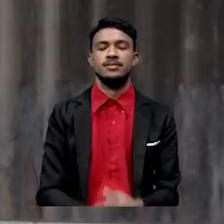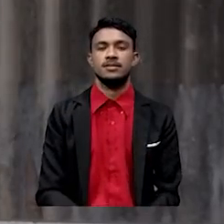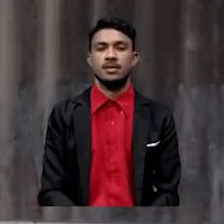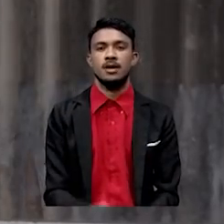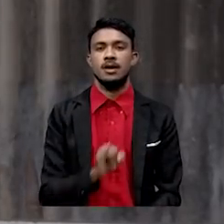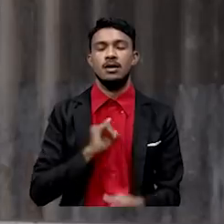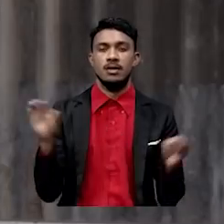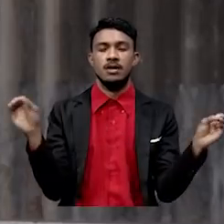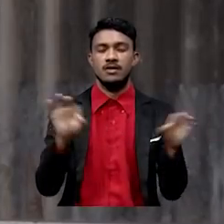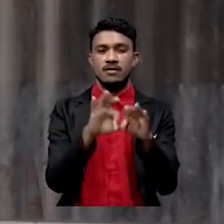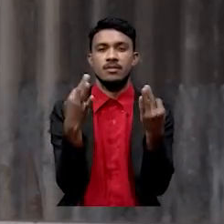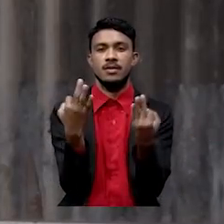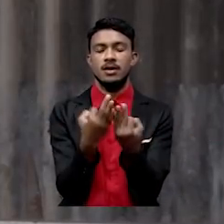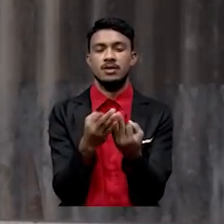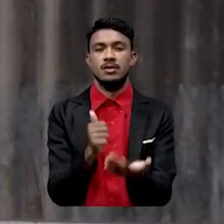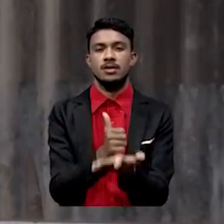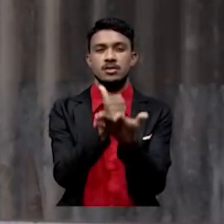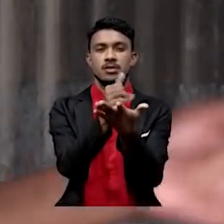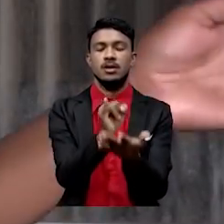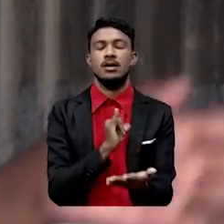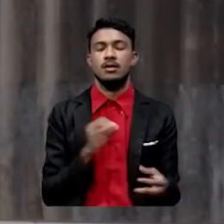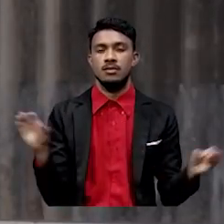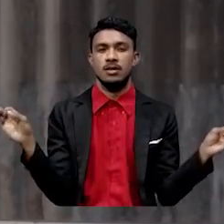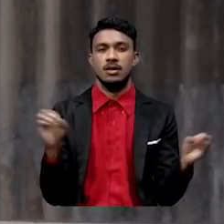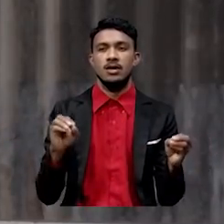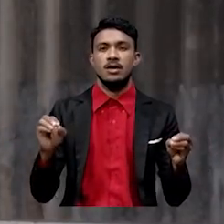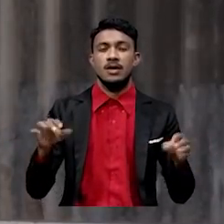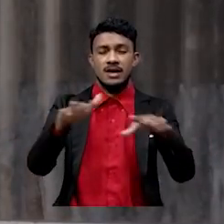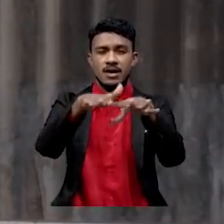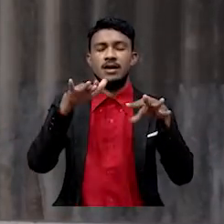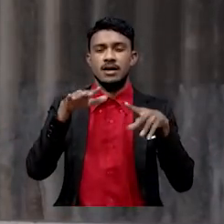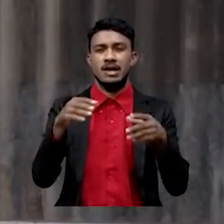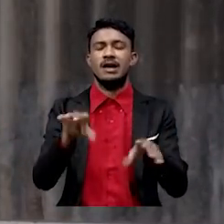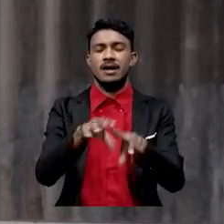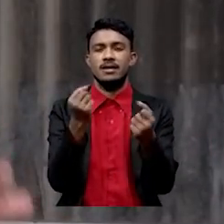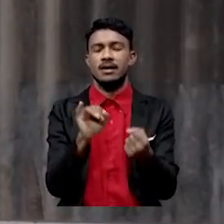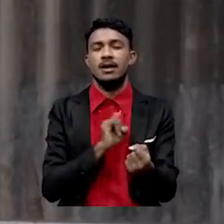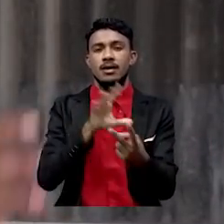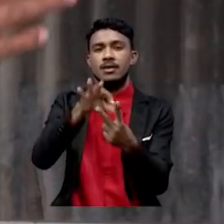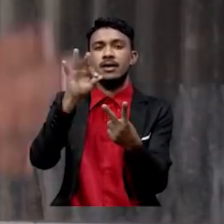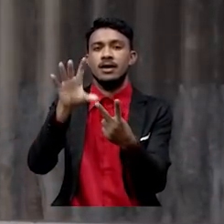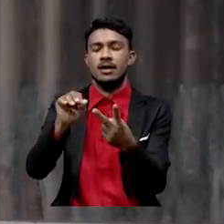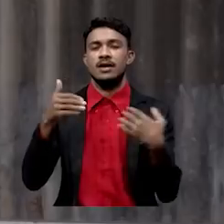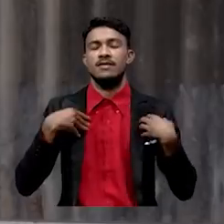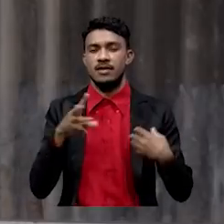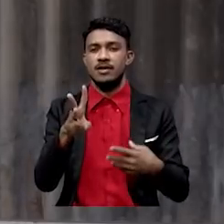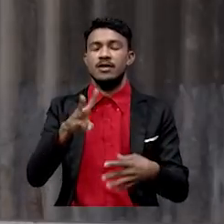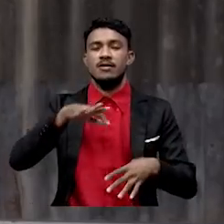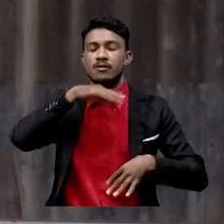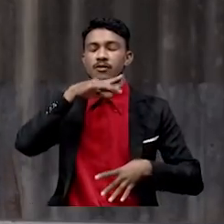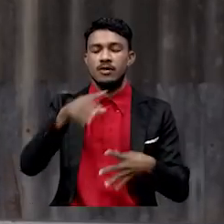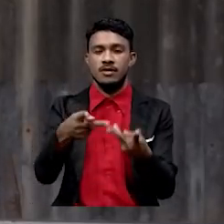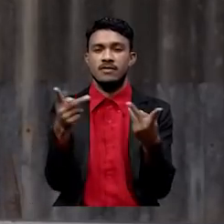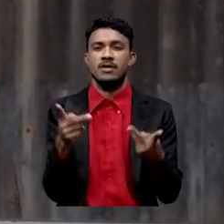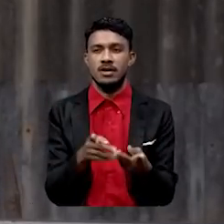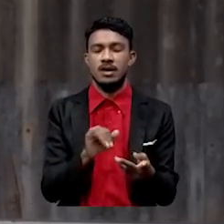lihat tamu family atau juda hau lai. Kalau yang nasi nahu hilir mereka kalau yang sih mahok sampai nahu lir dijing halon.